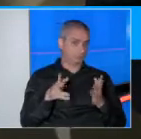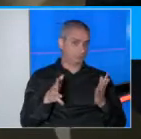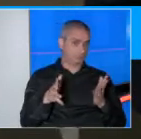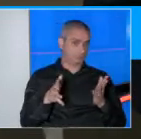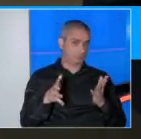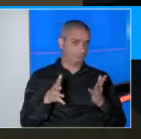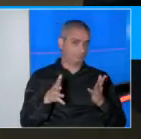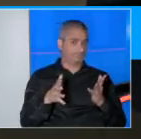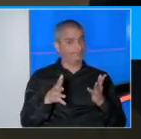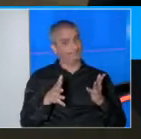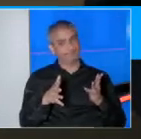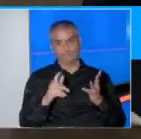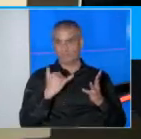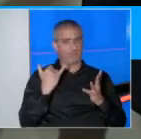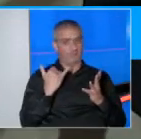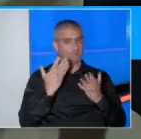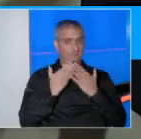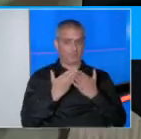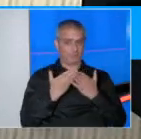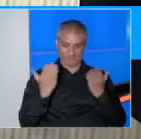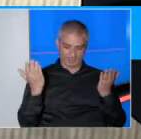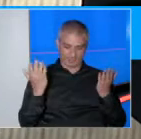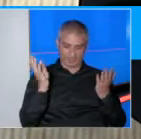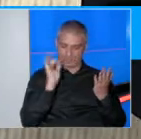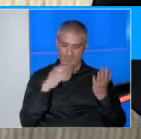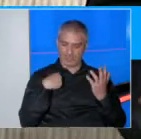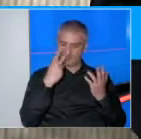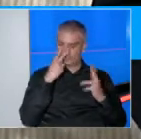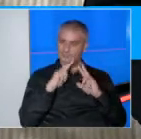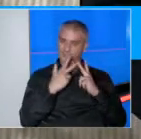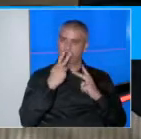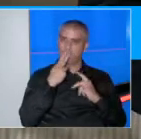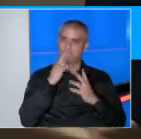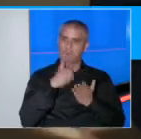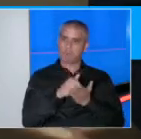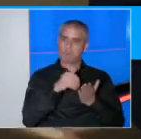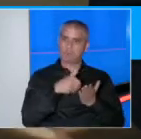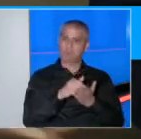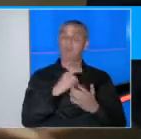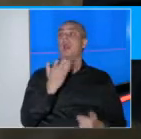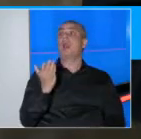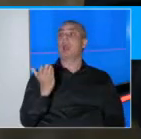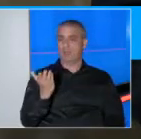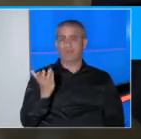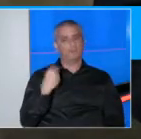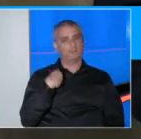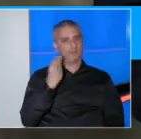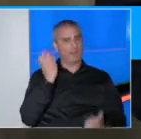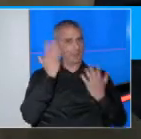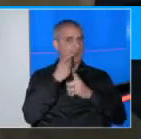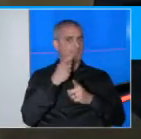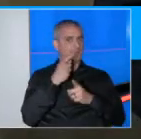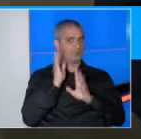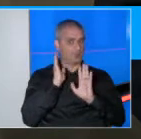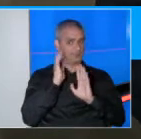נאמר, שירה, לא תמיד זה עוזר הדברים האלו, עדיין אנחנו רואים שהציבור מעשן. אז תן לי להפתיע אותך,